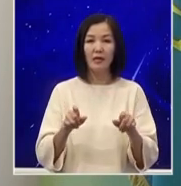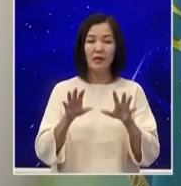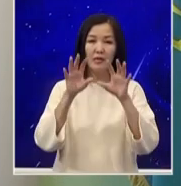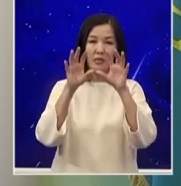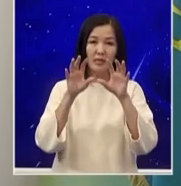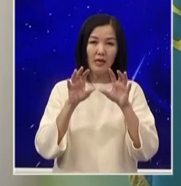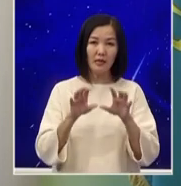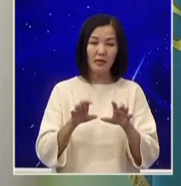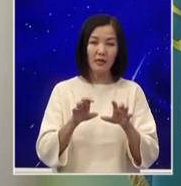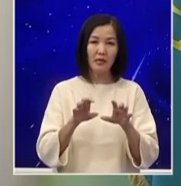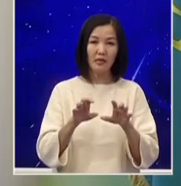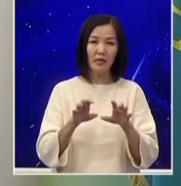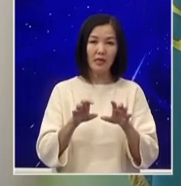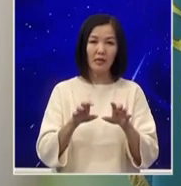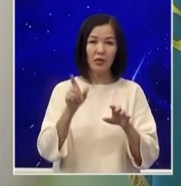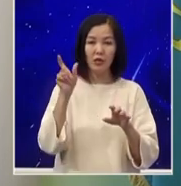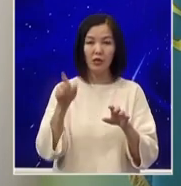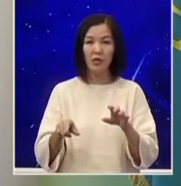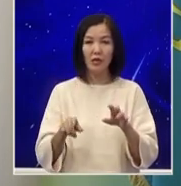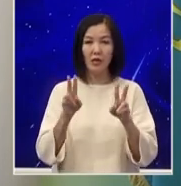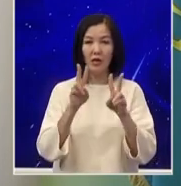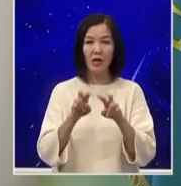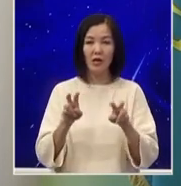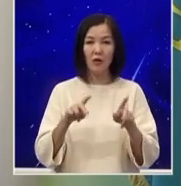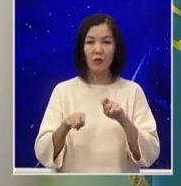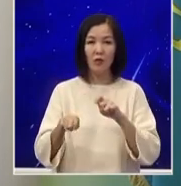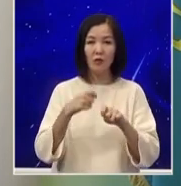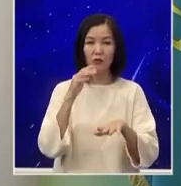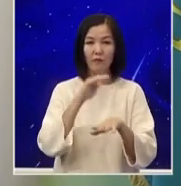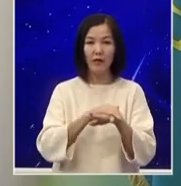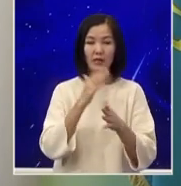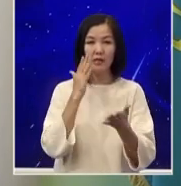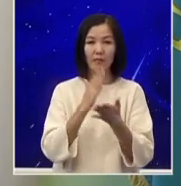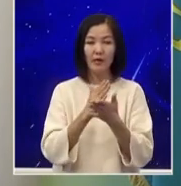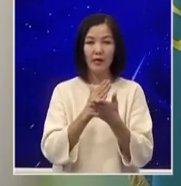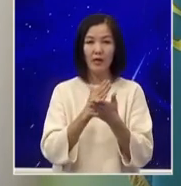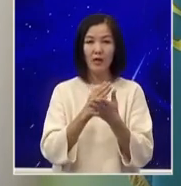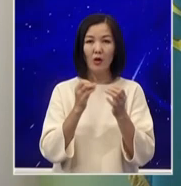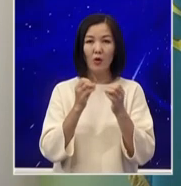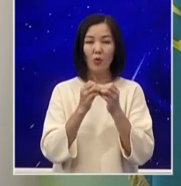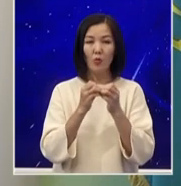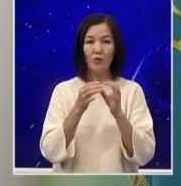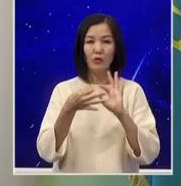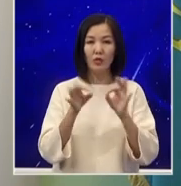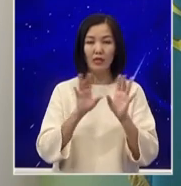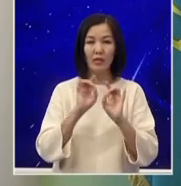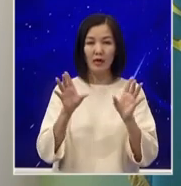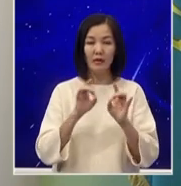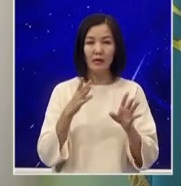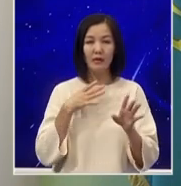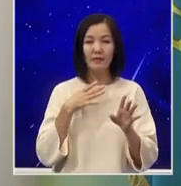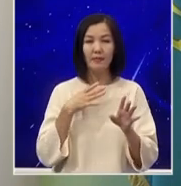тұлғалардан өтініштердің қарау мерзімдері бұзылу бойынша біраз фактілерді облыс көлеміндегі 10 ақпараттап айтып кетті.